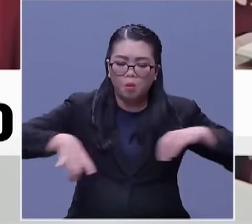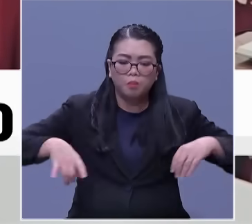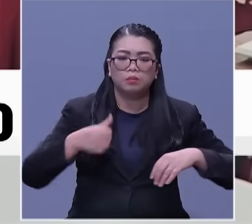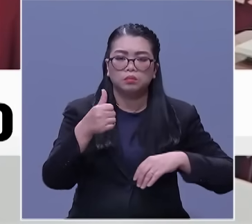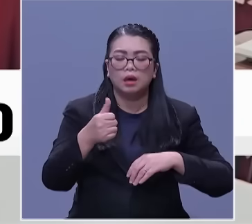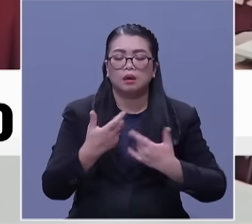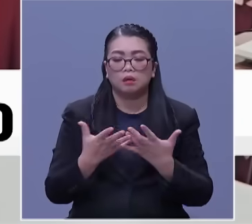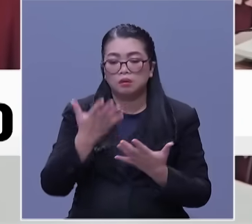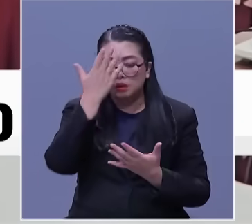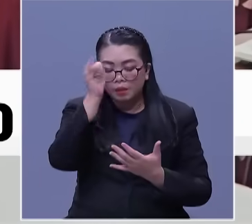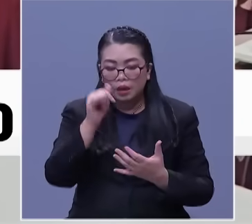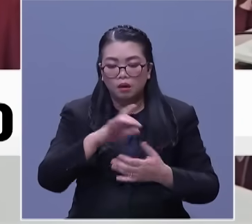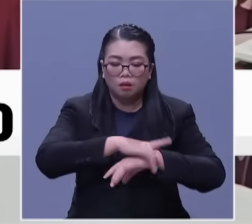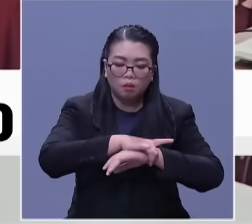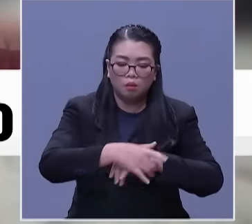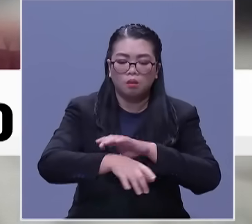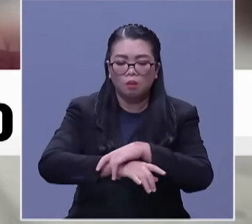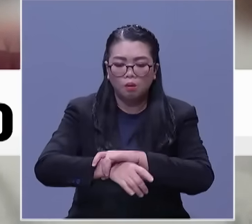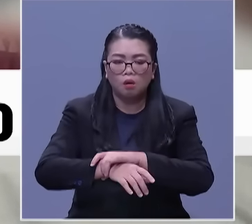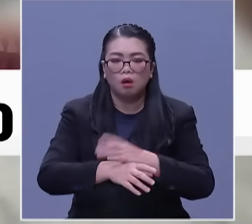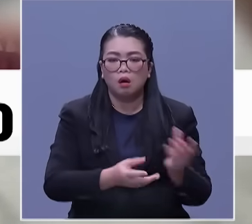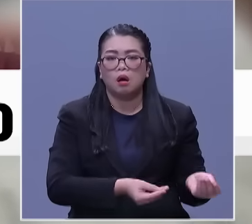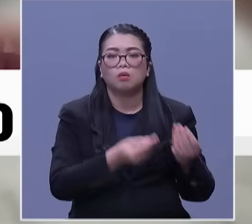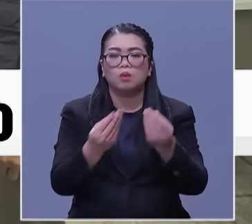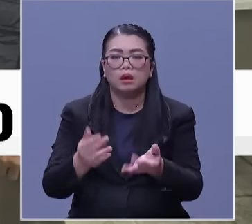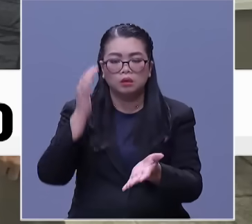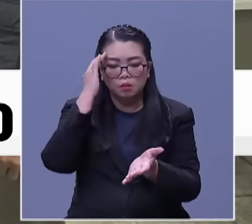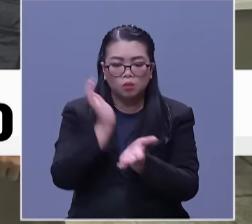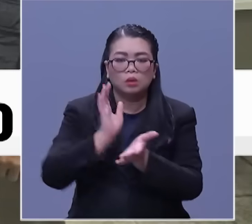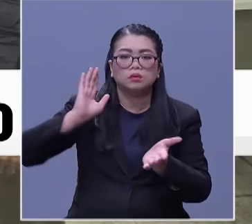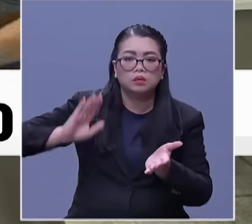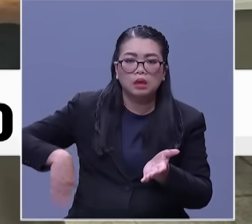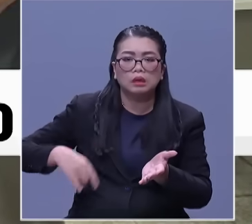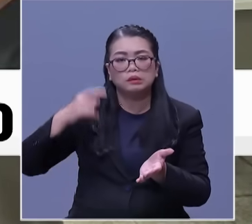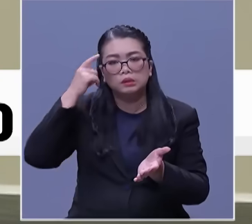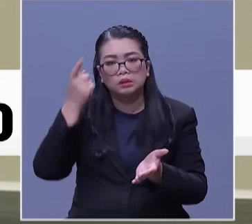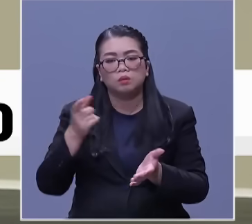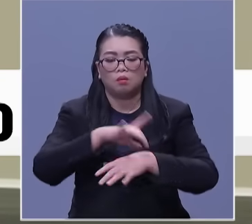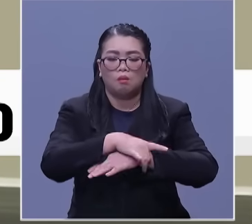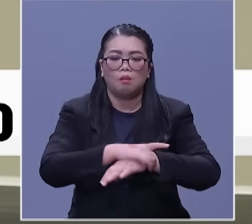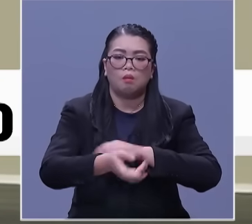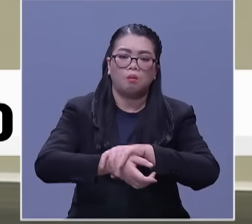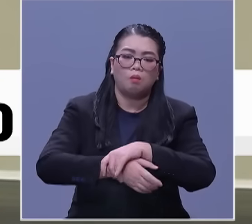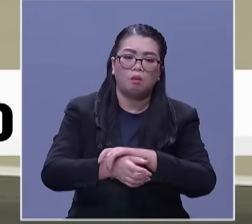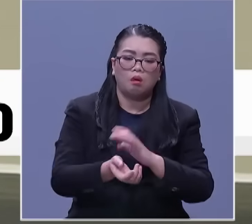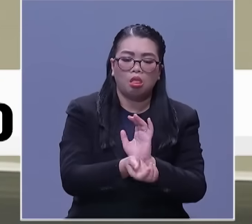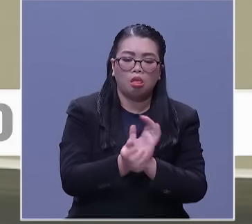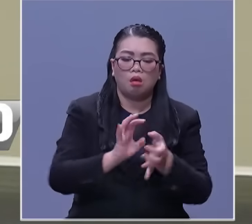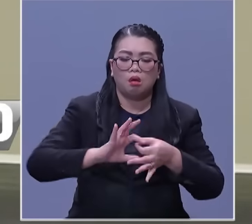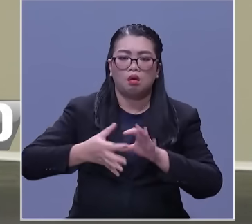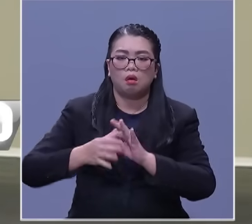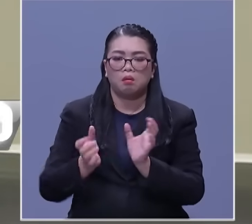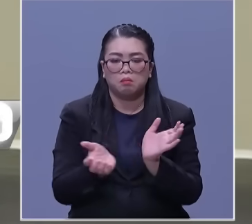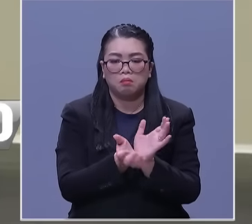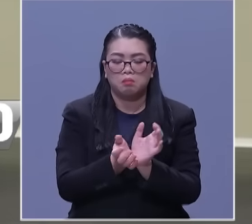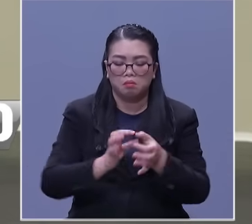พึ่งนำเรื่องเครื่องพันธนาการซึ่งเป็นของกลางมาส่งให้ตำรวจหลายคนเชื่อว่าเครื่องพันธนาการที่นำส่งไม่ใช่ชุด